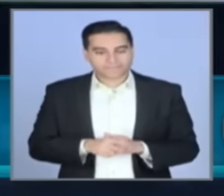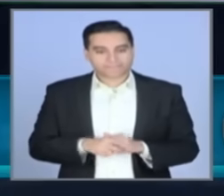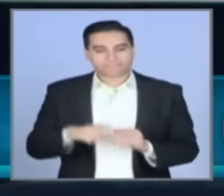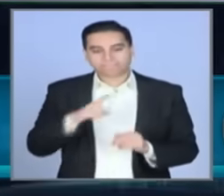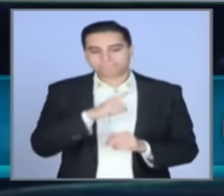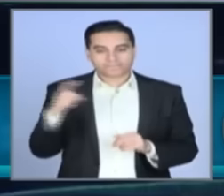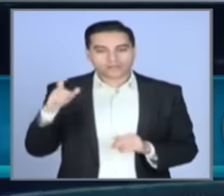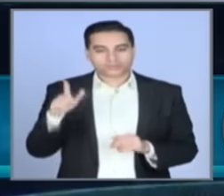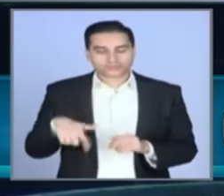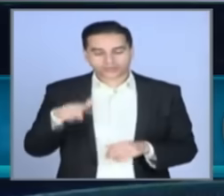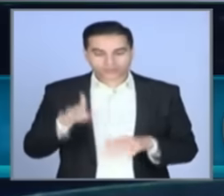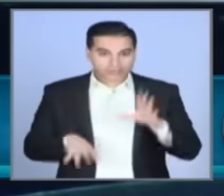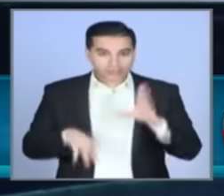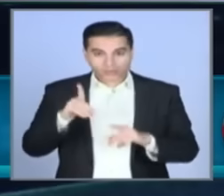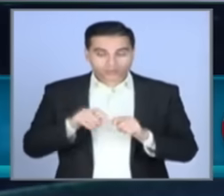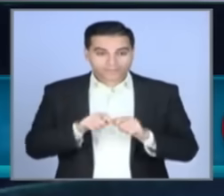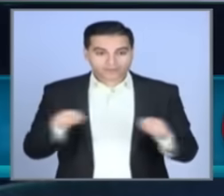مية وستاشر كيلومتر مربع.